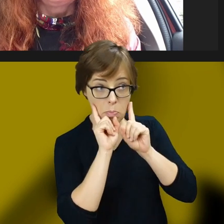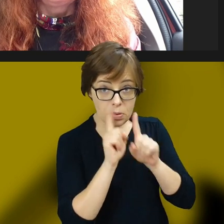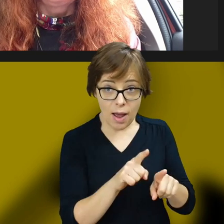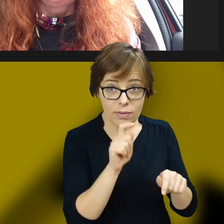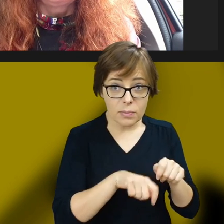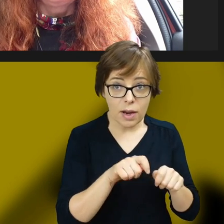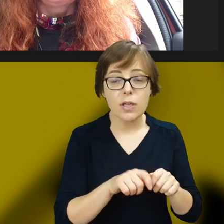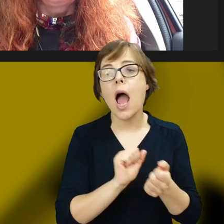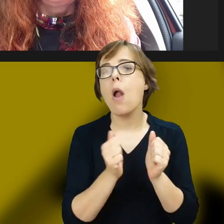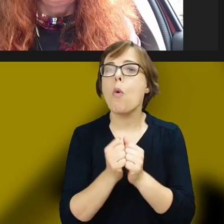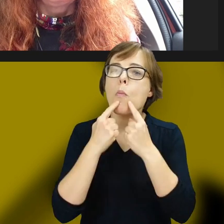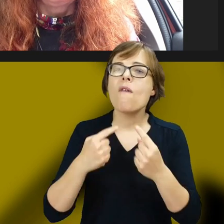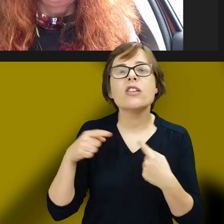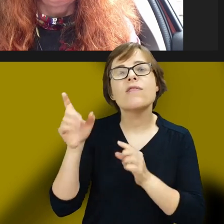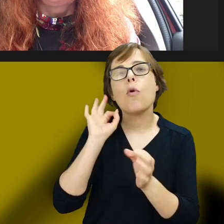ich źródło.